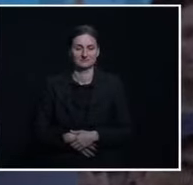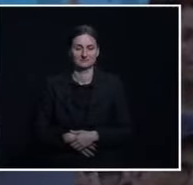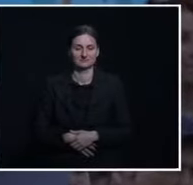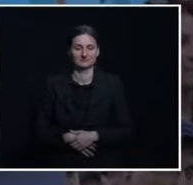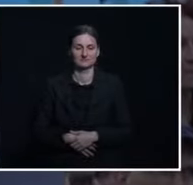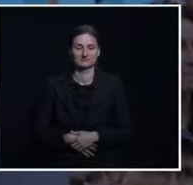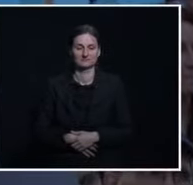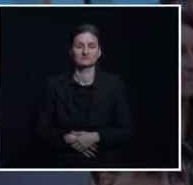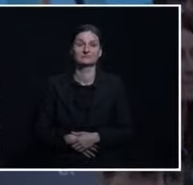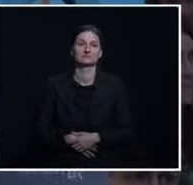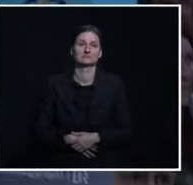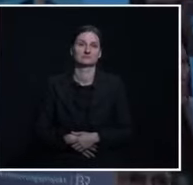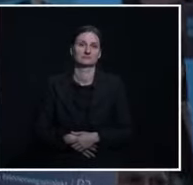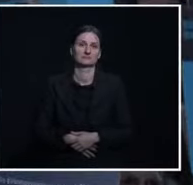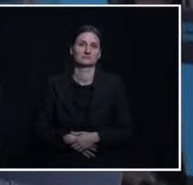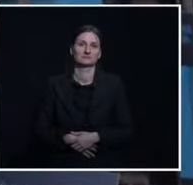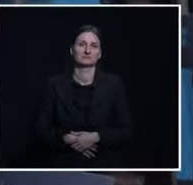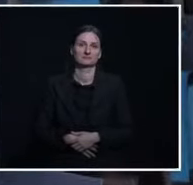Indem die